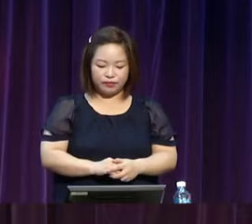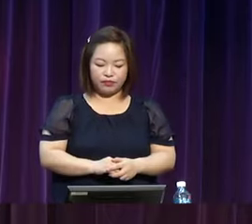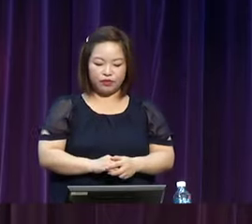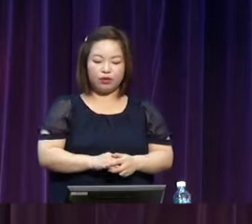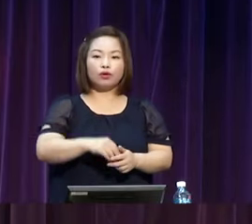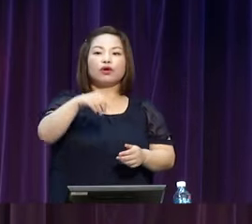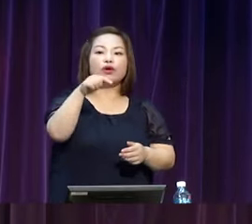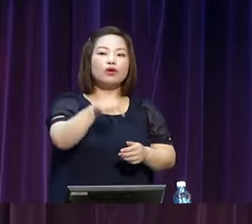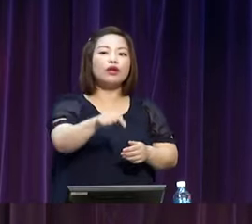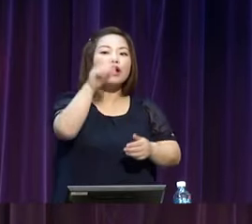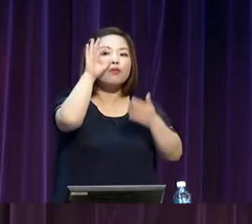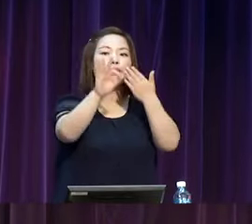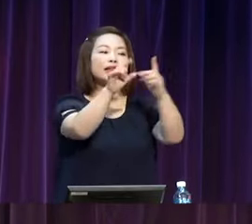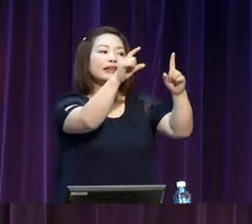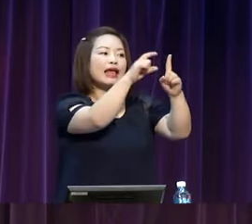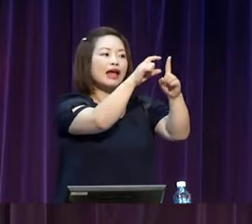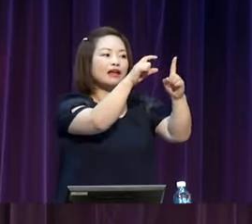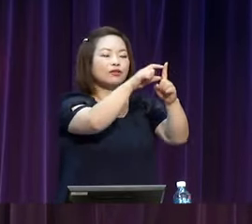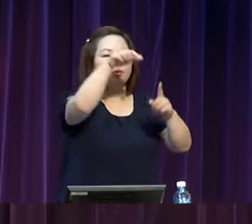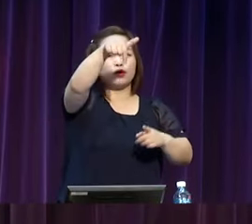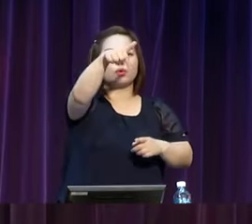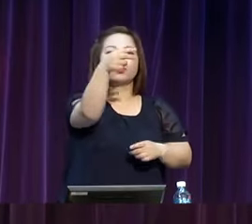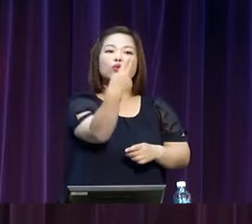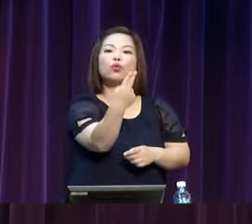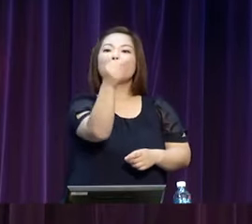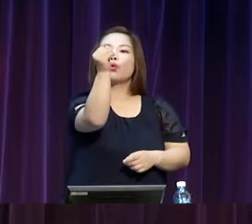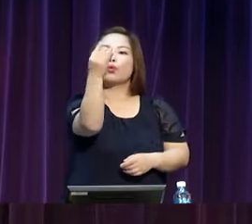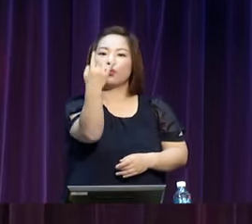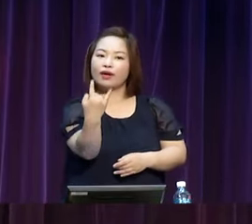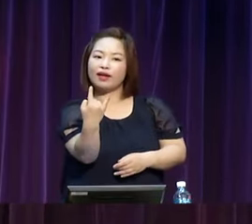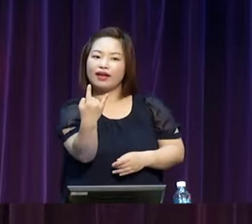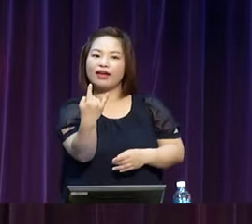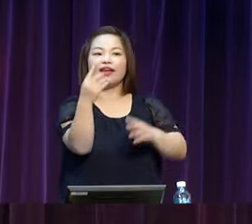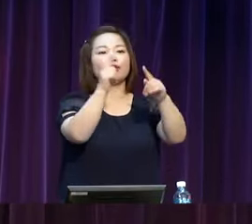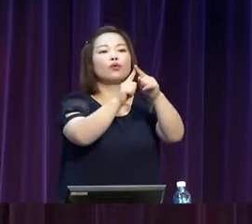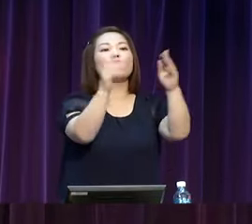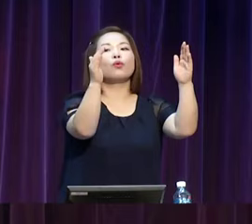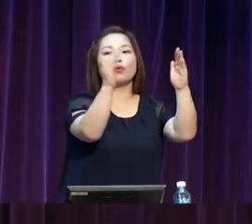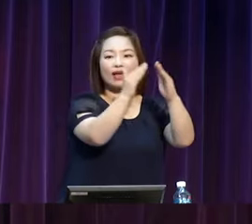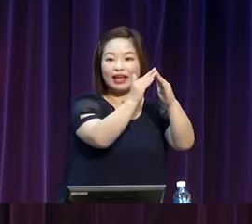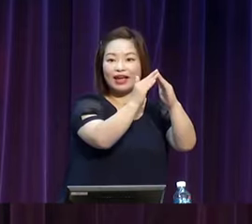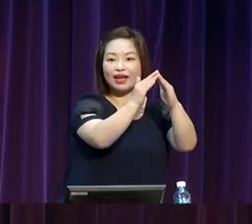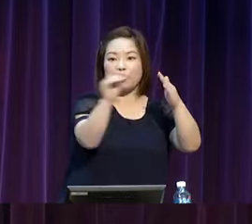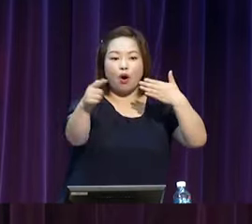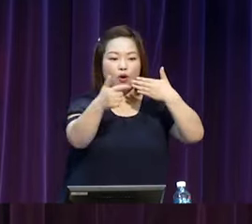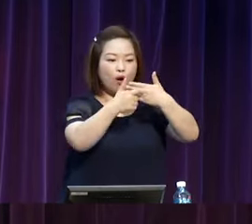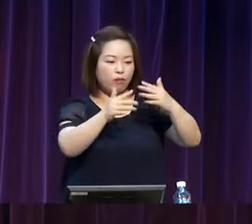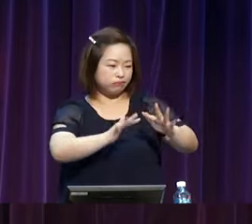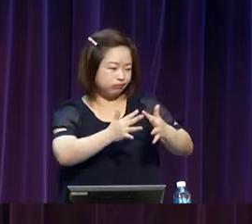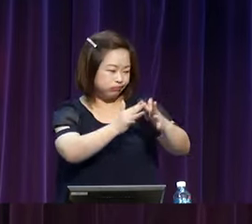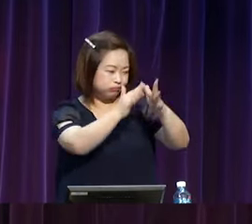교회가 무엇인지를 여기에 지금 설명하고 있습니다. 교회는 건물을 말하는 것이